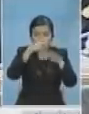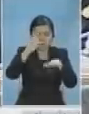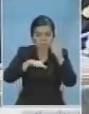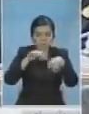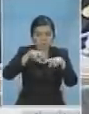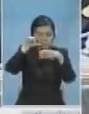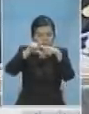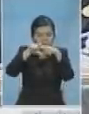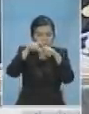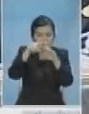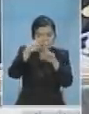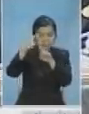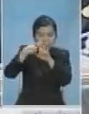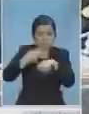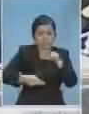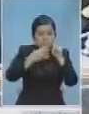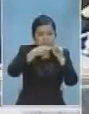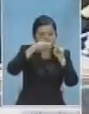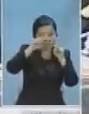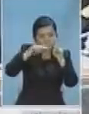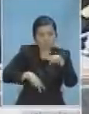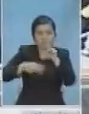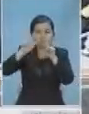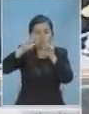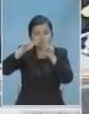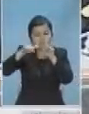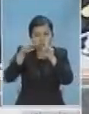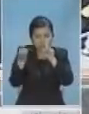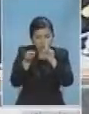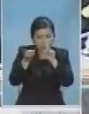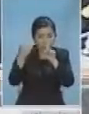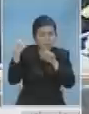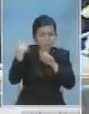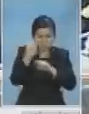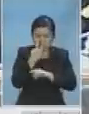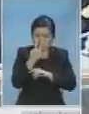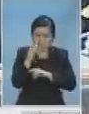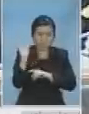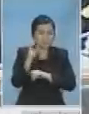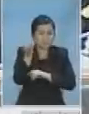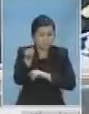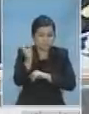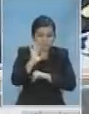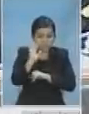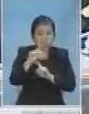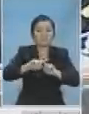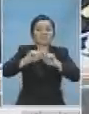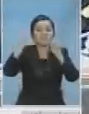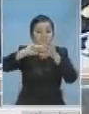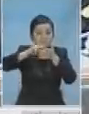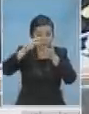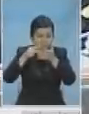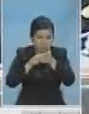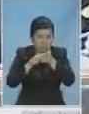มาณ 12,000 ถึง 13,000 บาทต่อเดือนนะครับซึ่งไม่น้อยเลยนะครับท่านประธานครับแต่ความหมายก็คือว่า